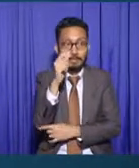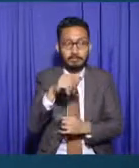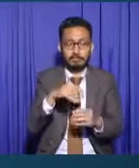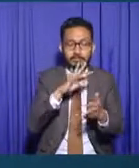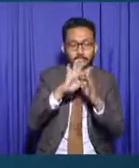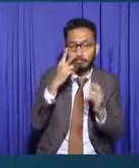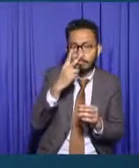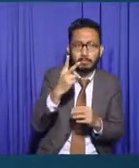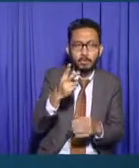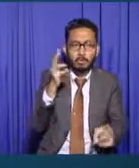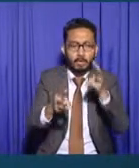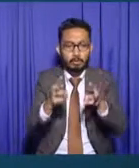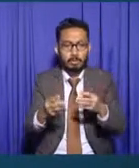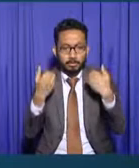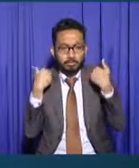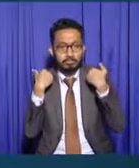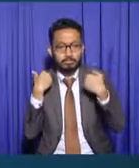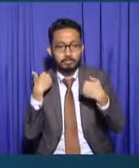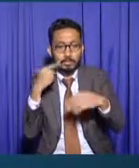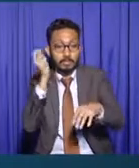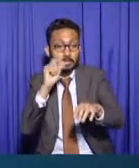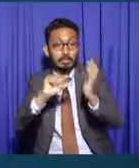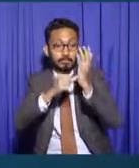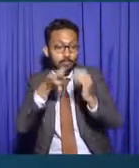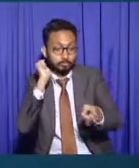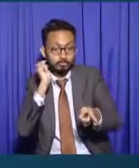ini tidak kelihatan walaupun